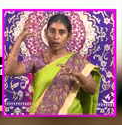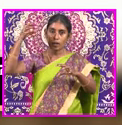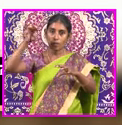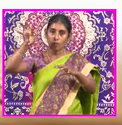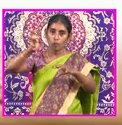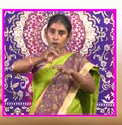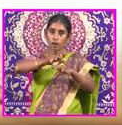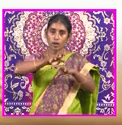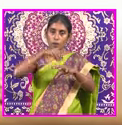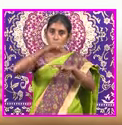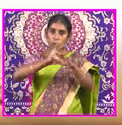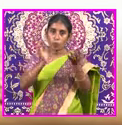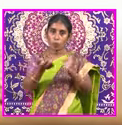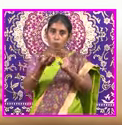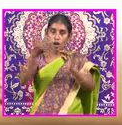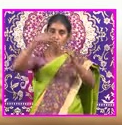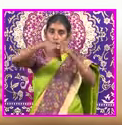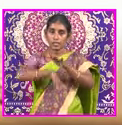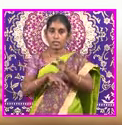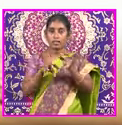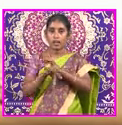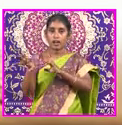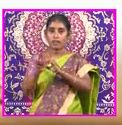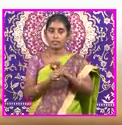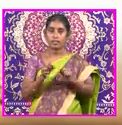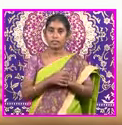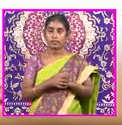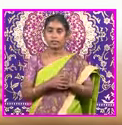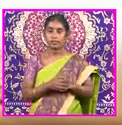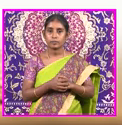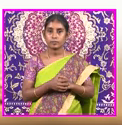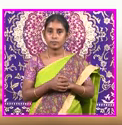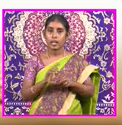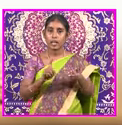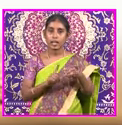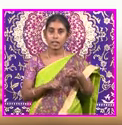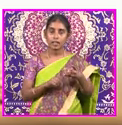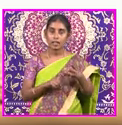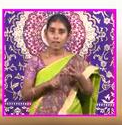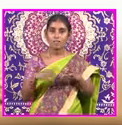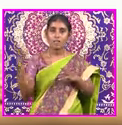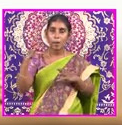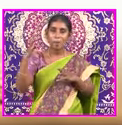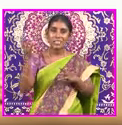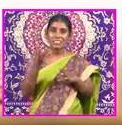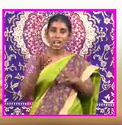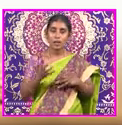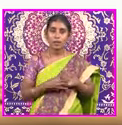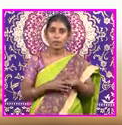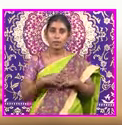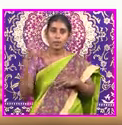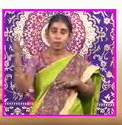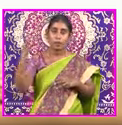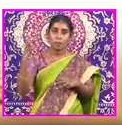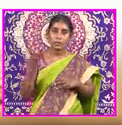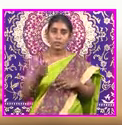வெப்பச்சலனம், தெர்மல் கன்வெக்ஷன். இந்த தெர்மல் கன்வெக்ஷன் எப்படின்னா சூரியனிலிருந்து கிடைக்கக்கூடிய வெப்ப ஆற்றலை